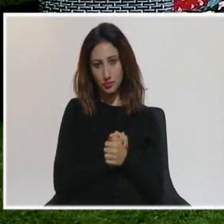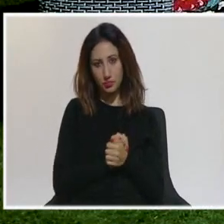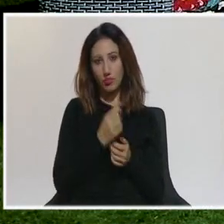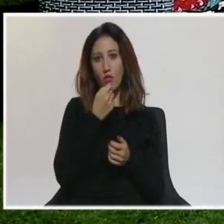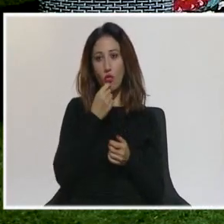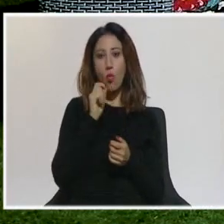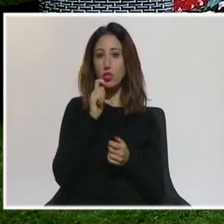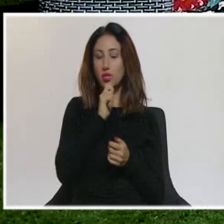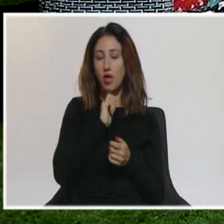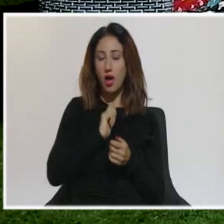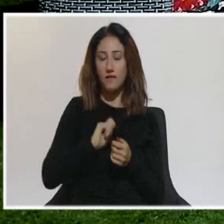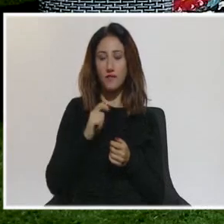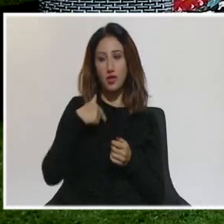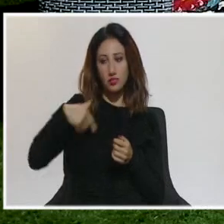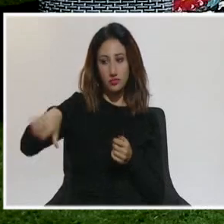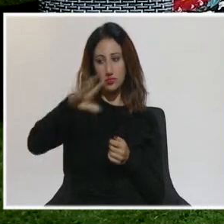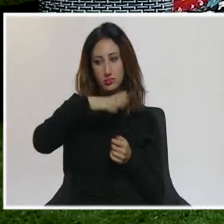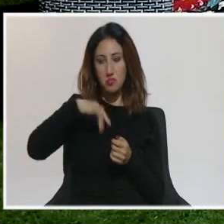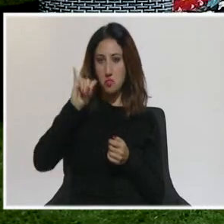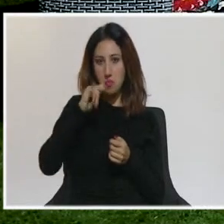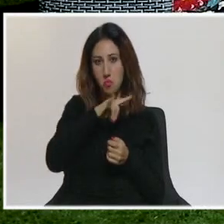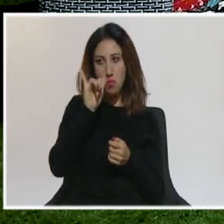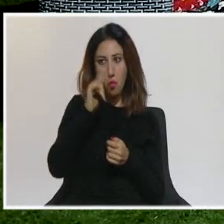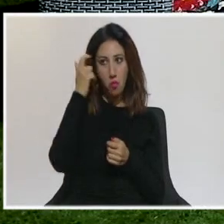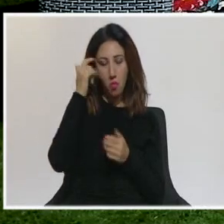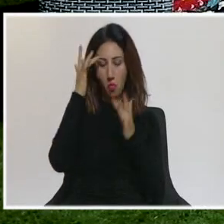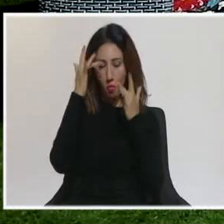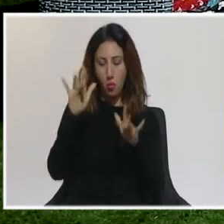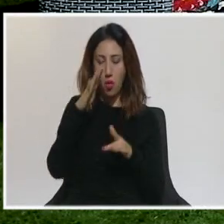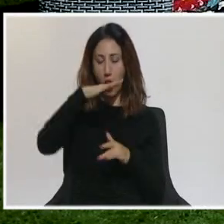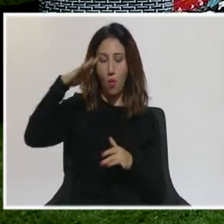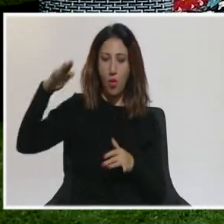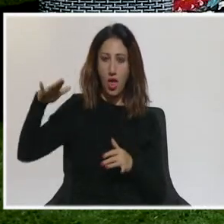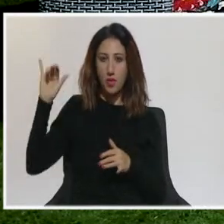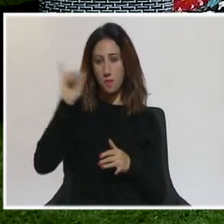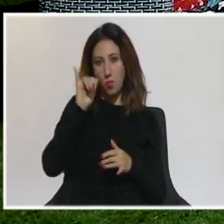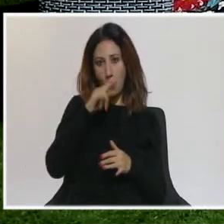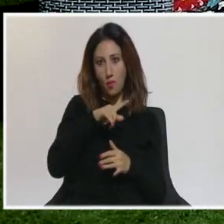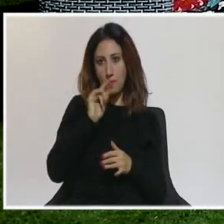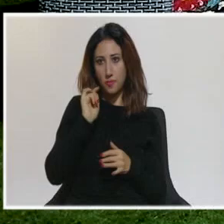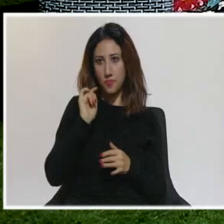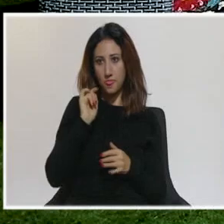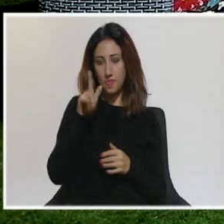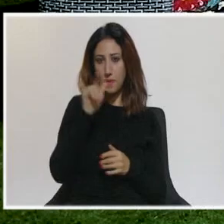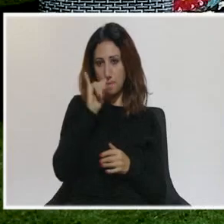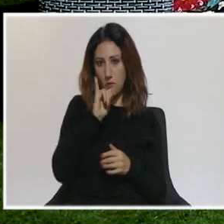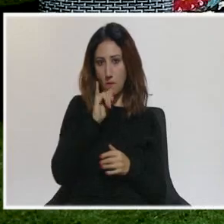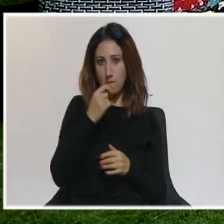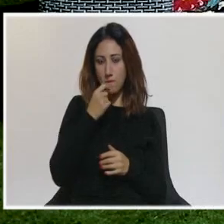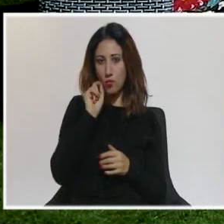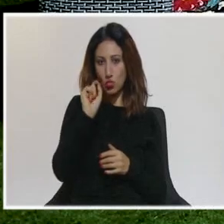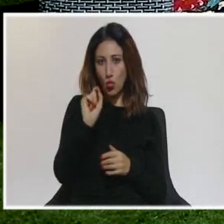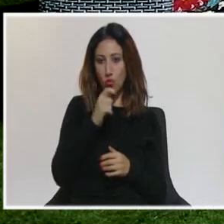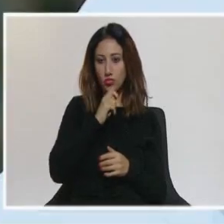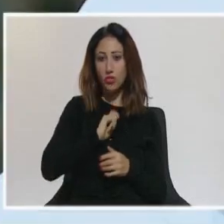ضعفه؟ احنا. لا عايز نقطه ضعف. احنا. احنا. احنا البنات. احنا نقطه